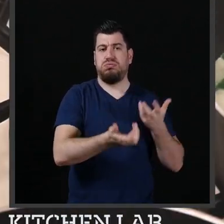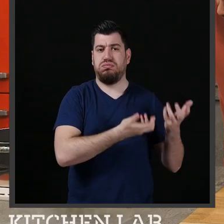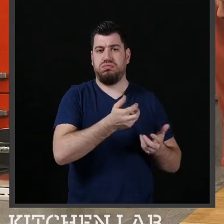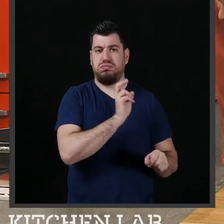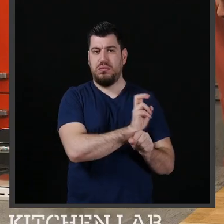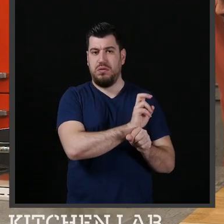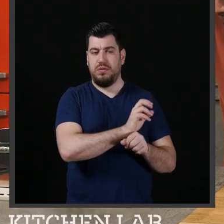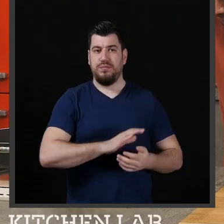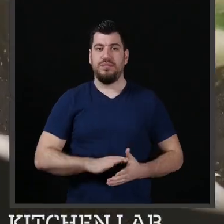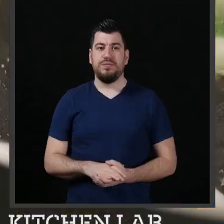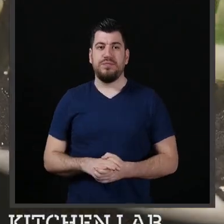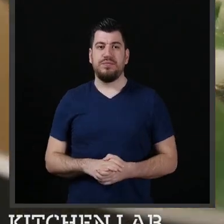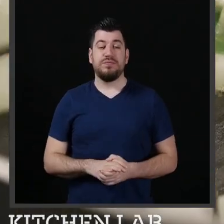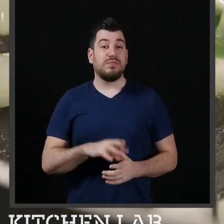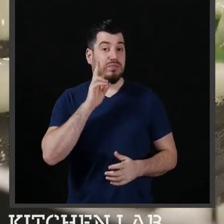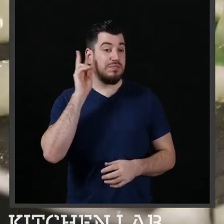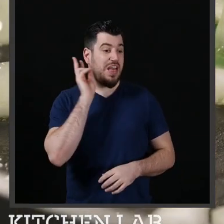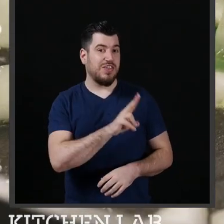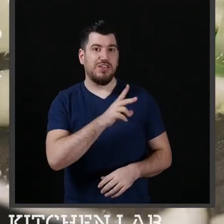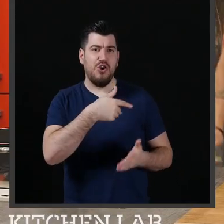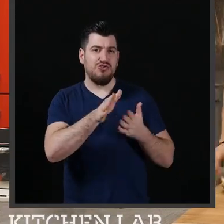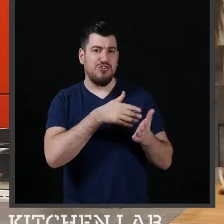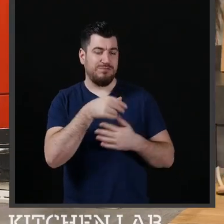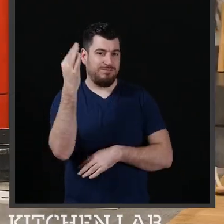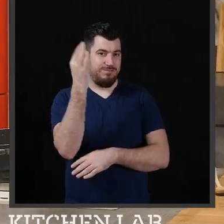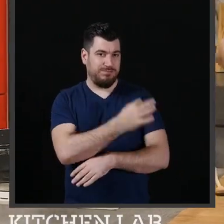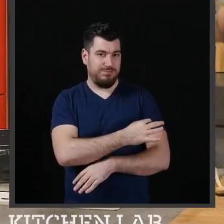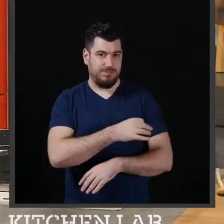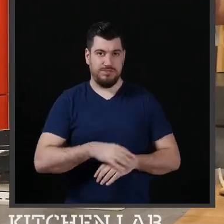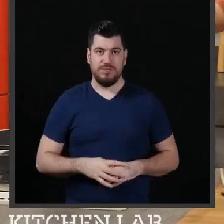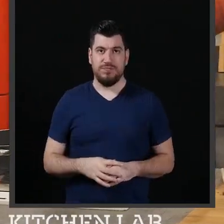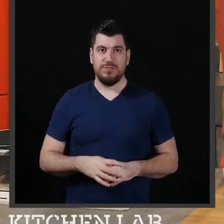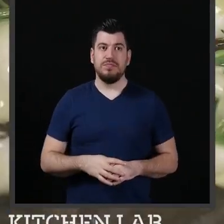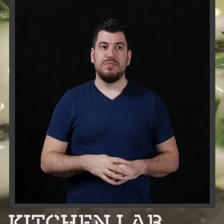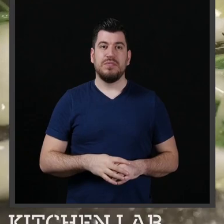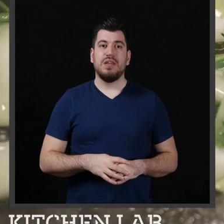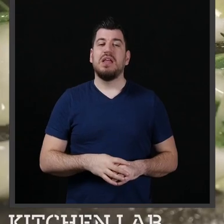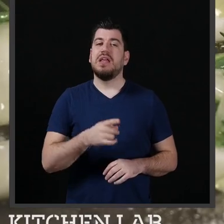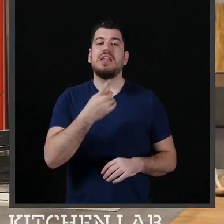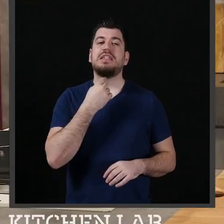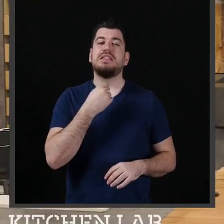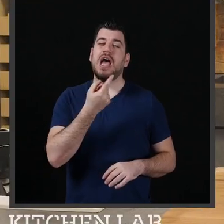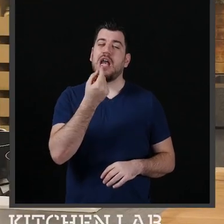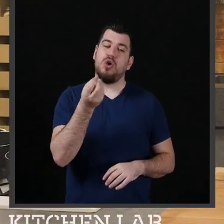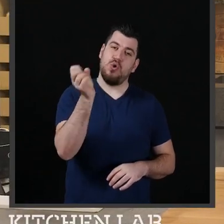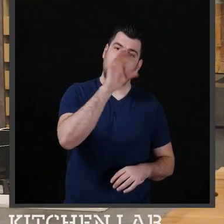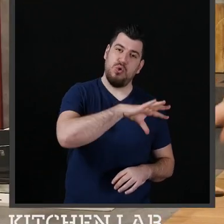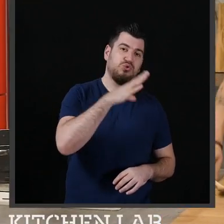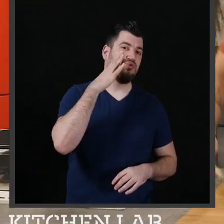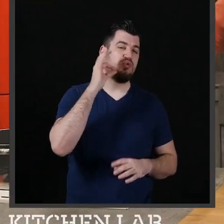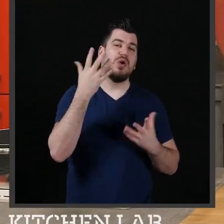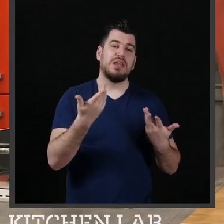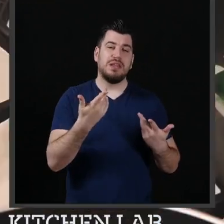Τέλεια. Κοιτάξτε εδώ ωραία χρώματα. Τώρα, θα ρίξουμε μέσα λίγο ζαχαρίτσα για να βοηθήσουμε να καραμελώσουμε περισσότερα τα